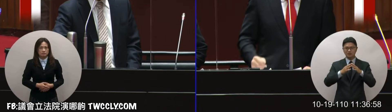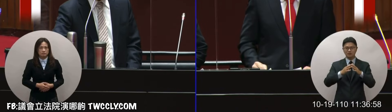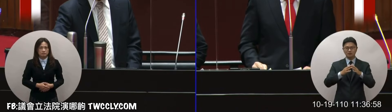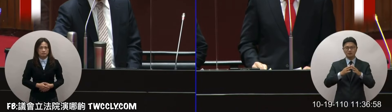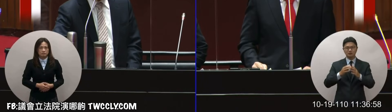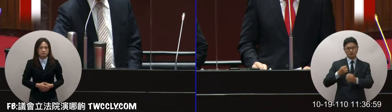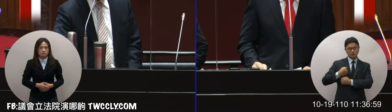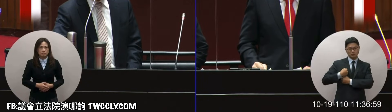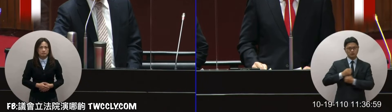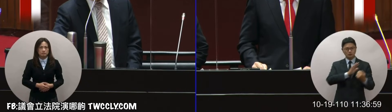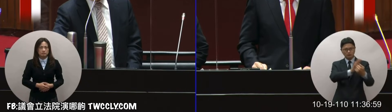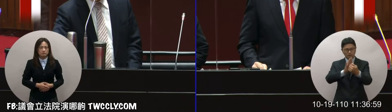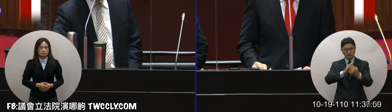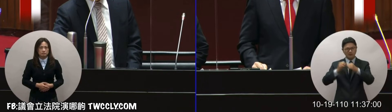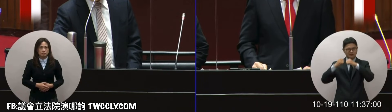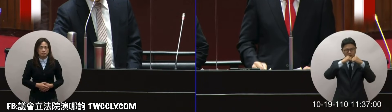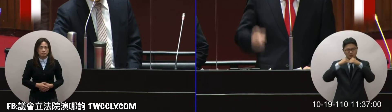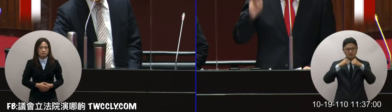国